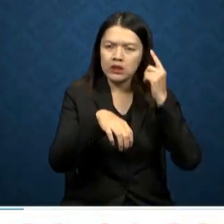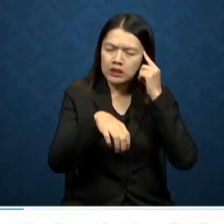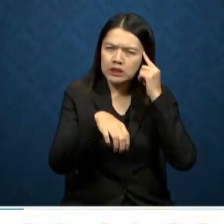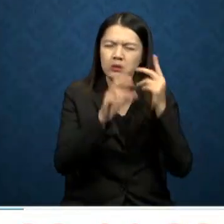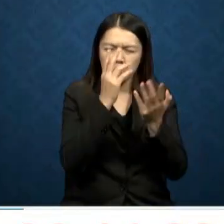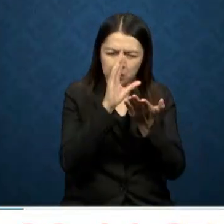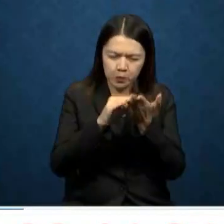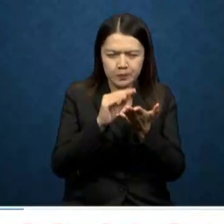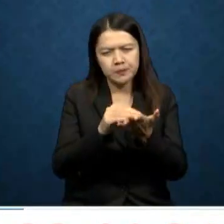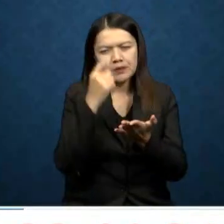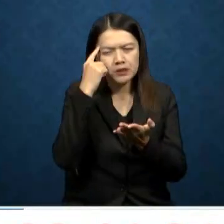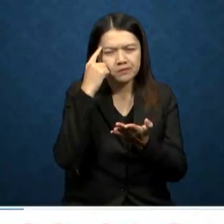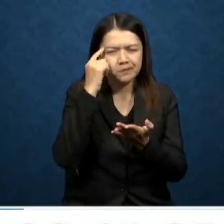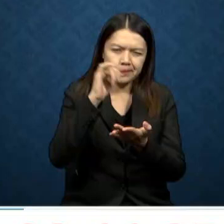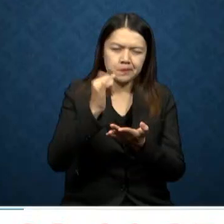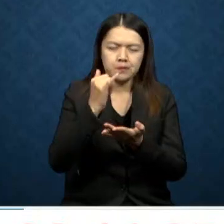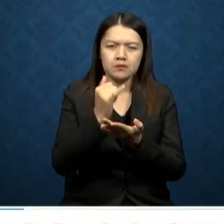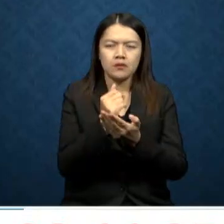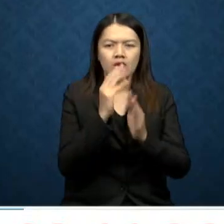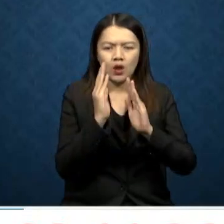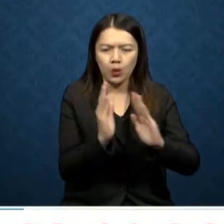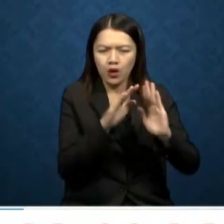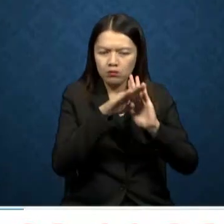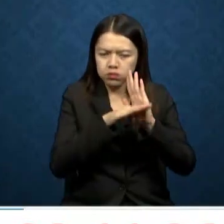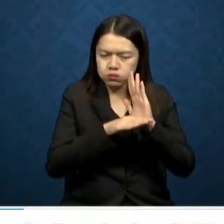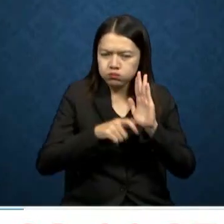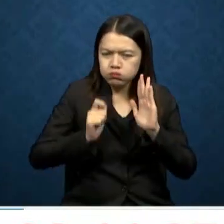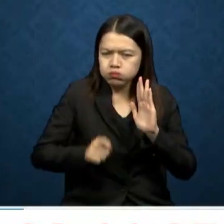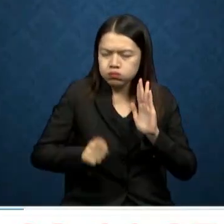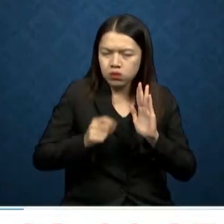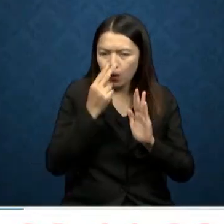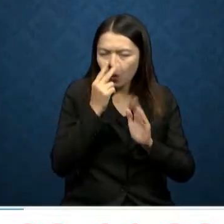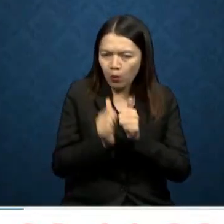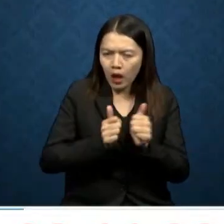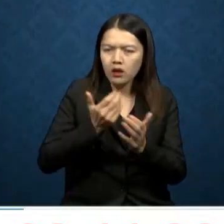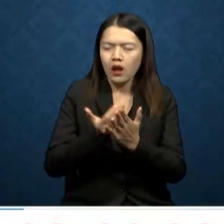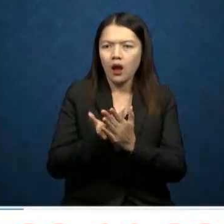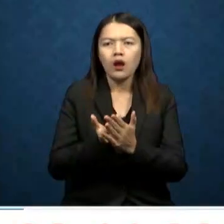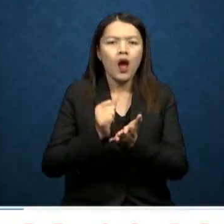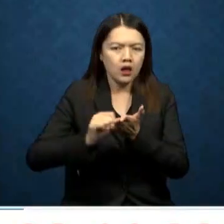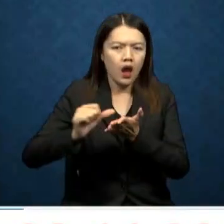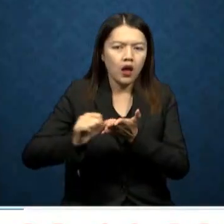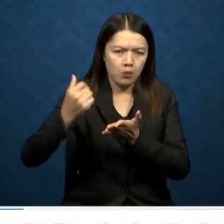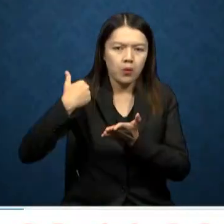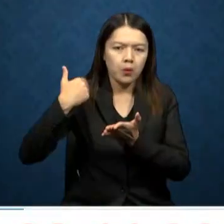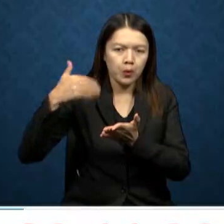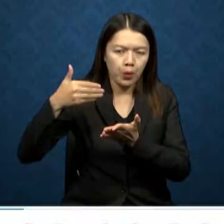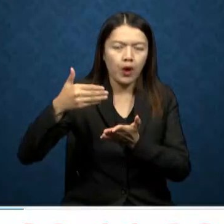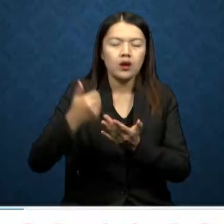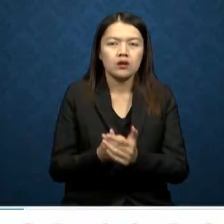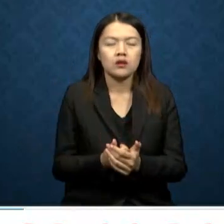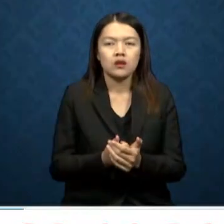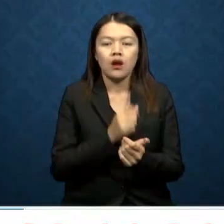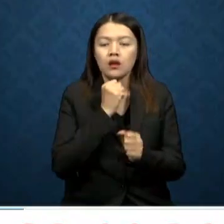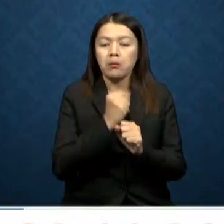พบข้อคหาในกระบวนการประมูลและได้พยายามปรับปรุงแก้ไขอย่างไรก็ตาม